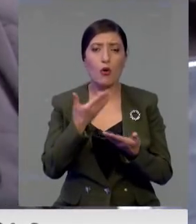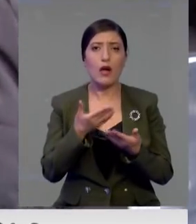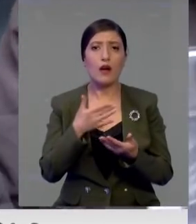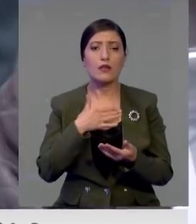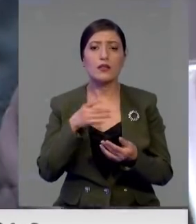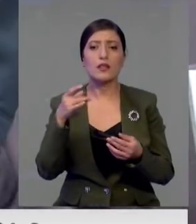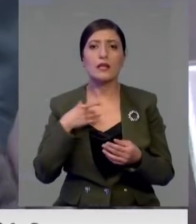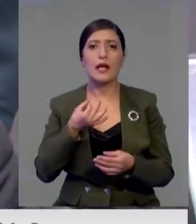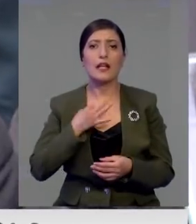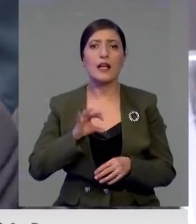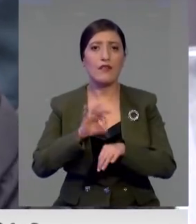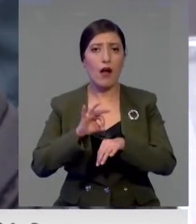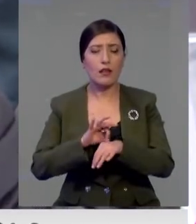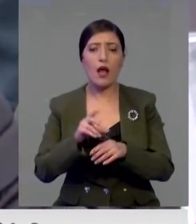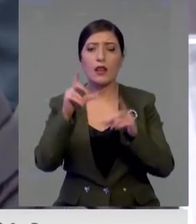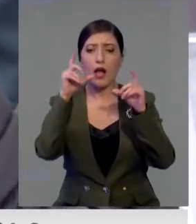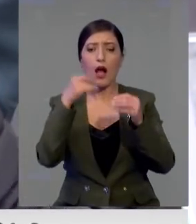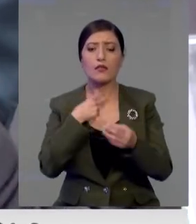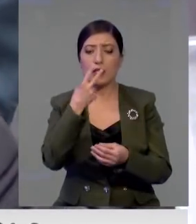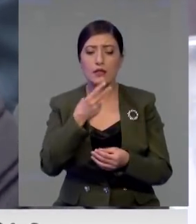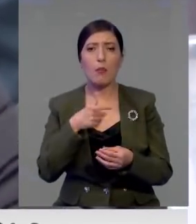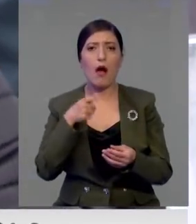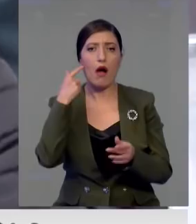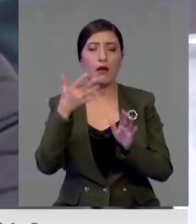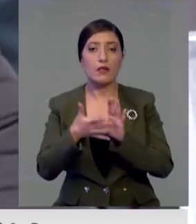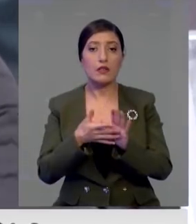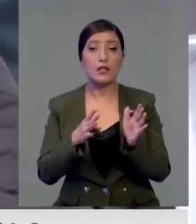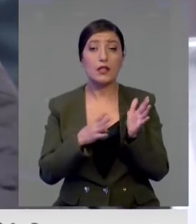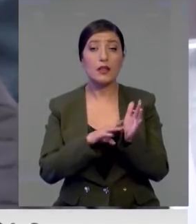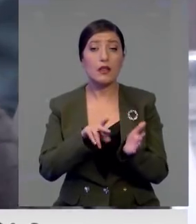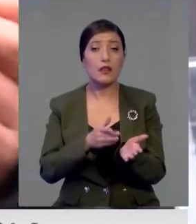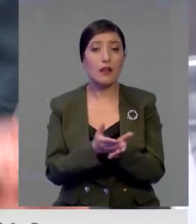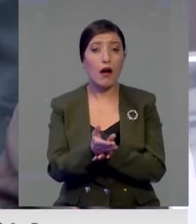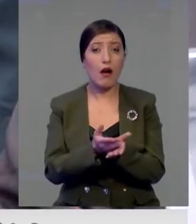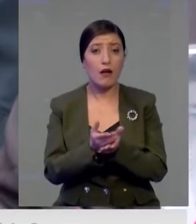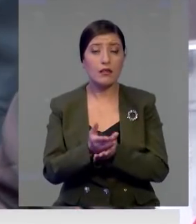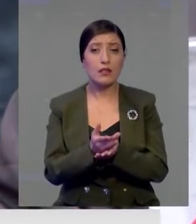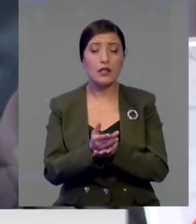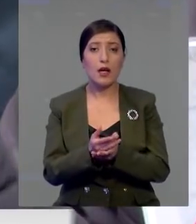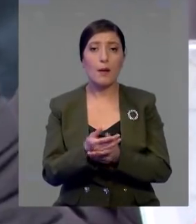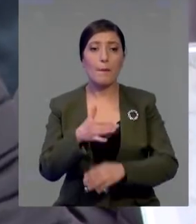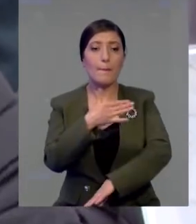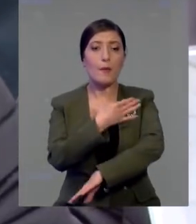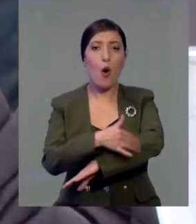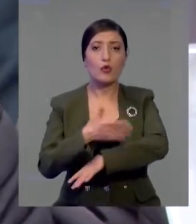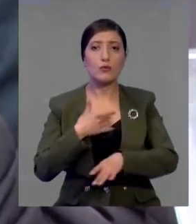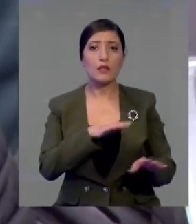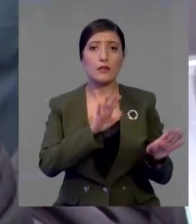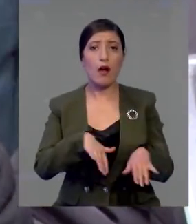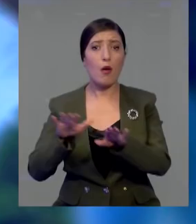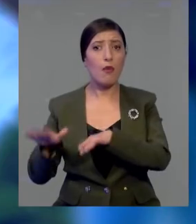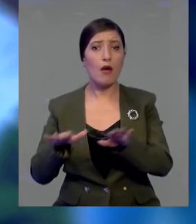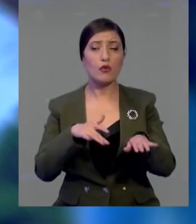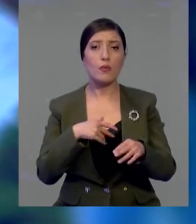պատճառը, իմ երեխու 21-ին 9 տարի է դառնում, 9 տարի է ես փողոցներում թափառում եմ, որ իմանամ